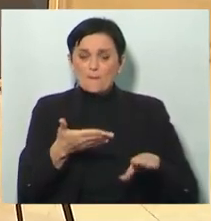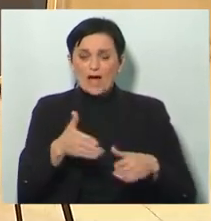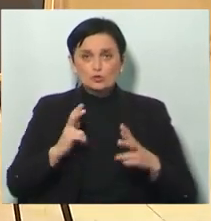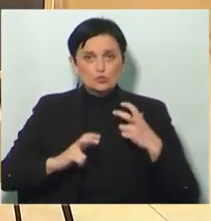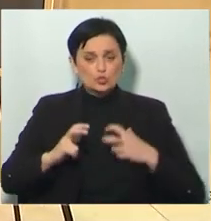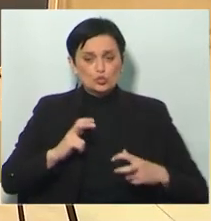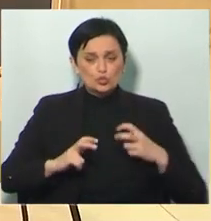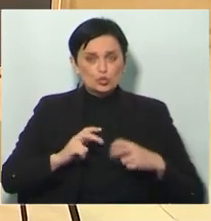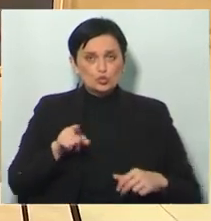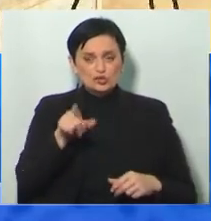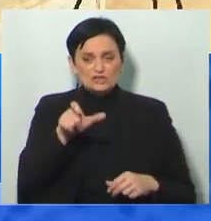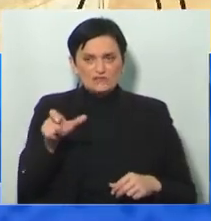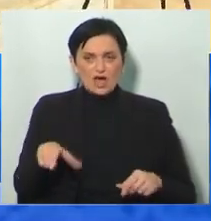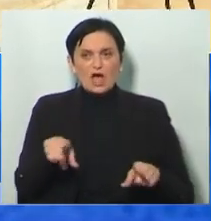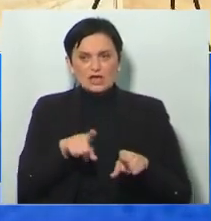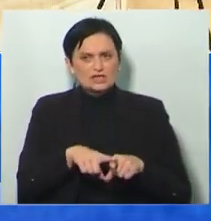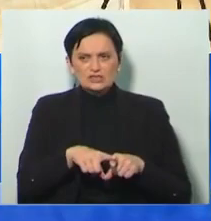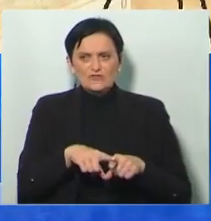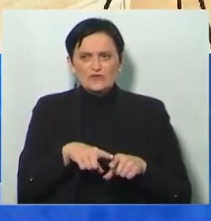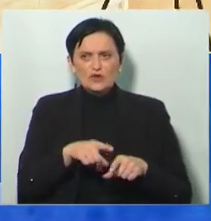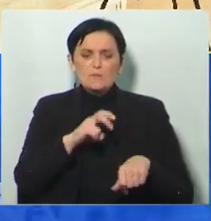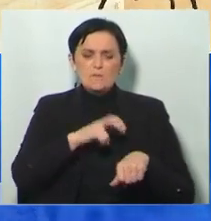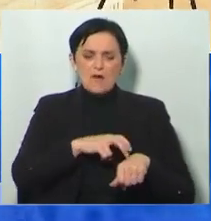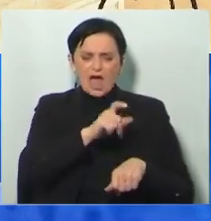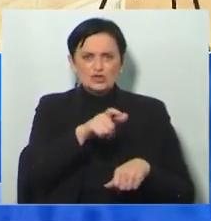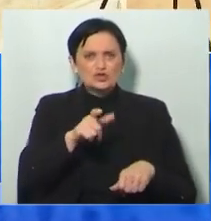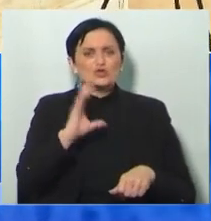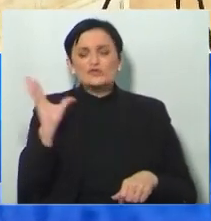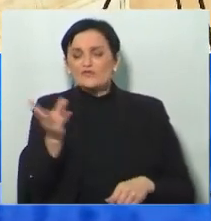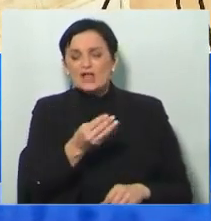უნივერსიტეტის სტუდენტებს, ასევე უშუალოდ მედიკოსებს და ყველა დაინტერესებულ პირს.